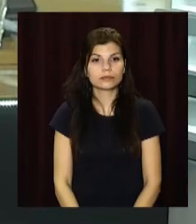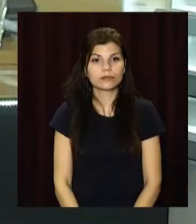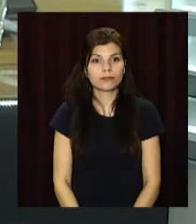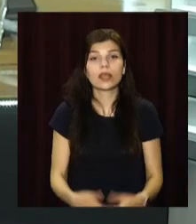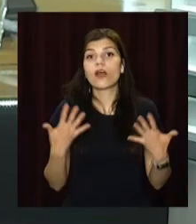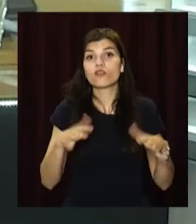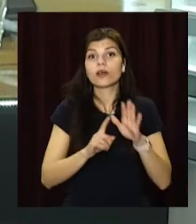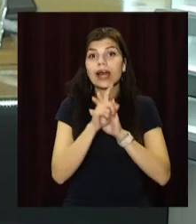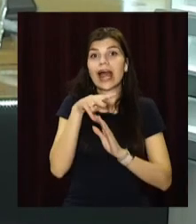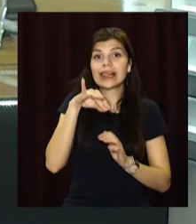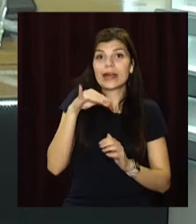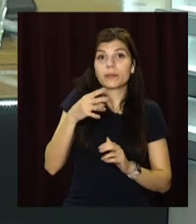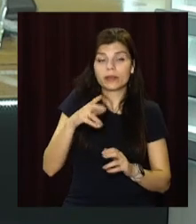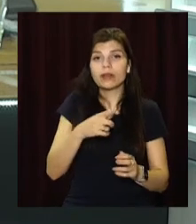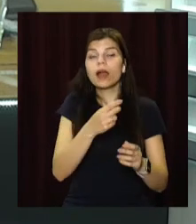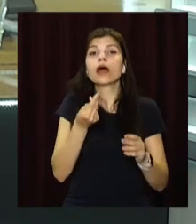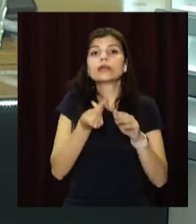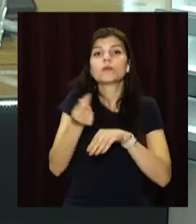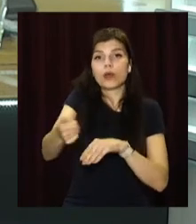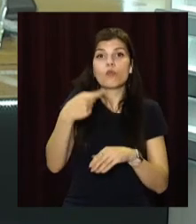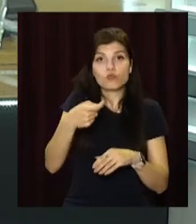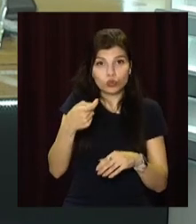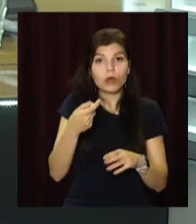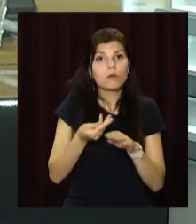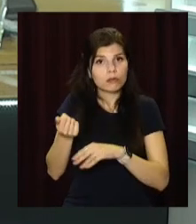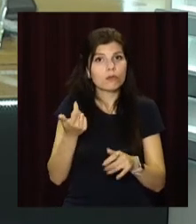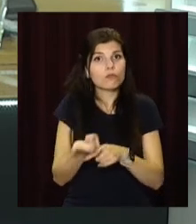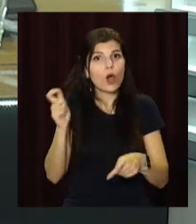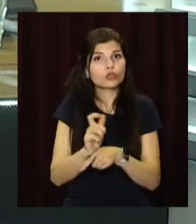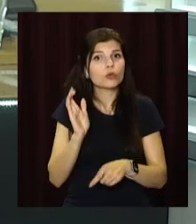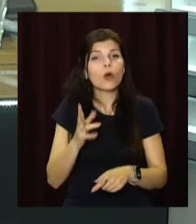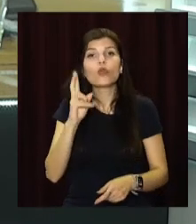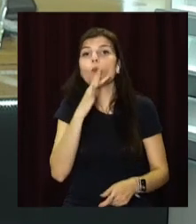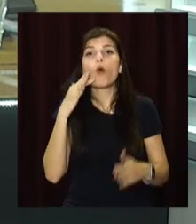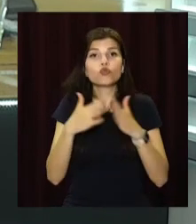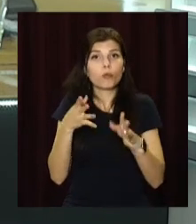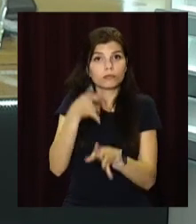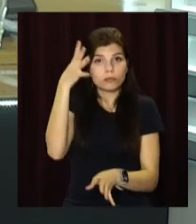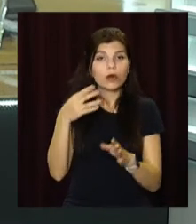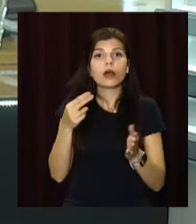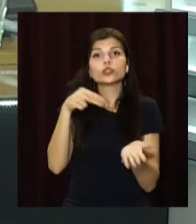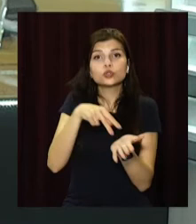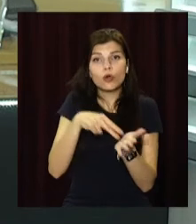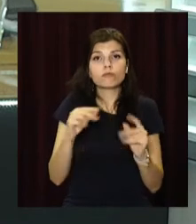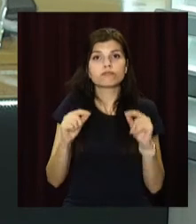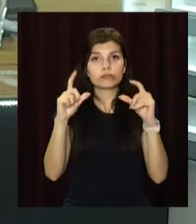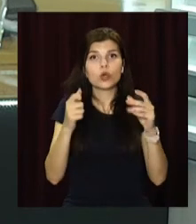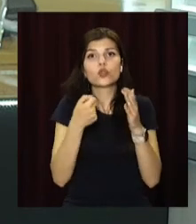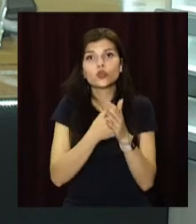Вже з липня платити за вивіз сміття доведеться більше. Для мешканців багатоповерхівок вартість послуги зросте